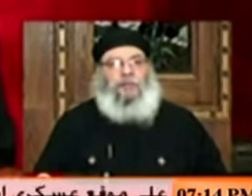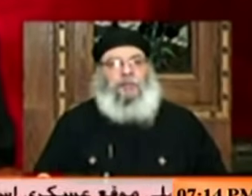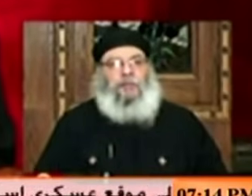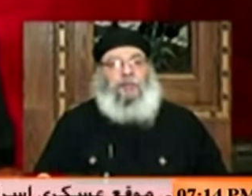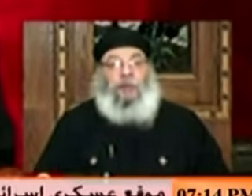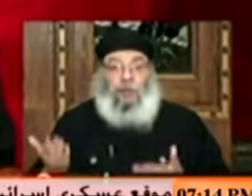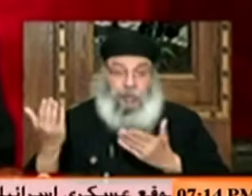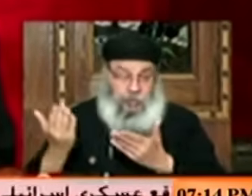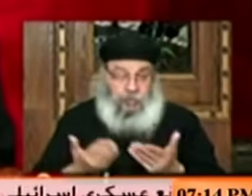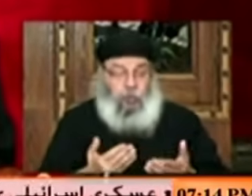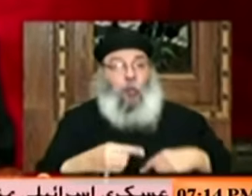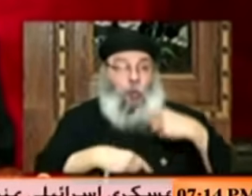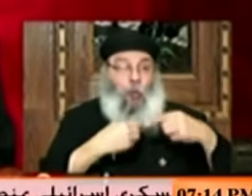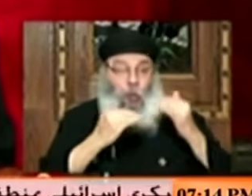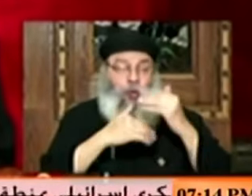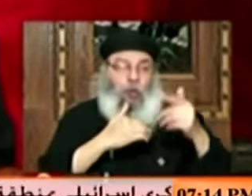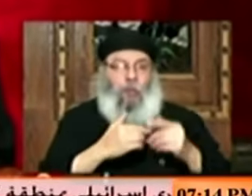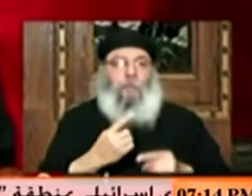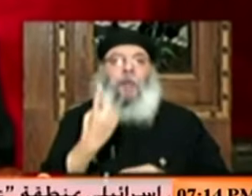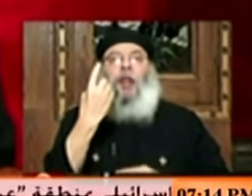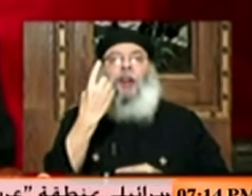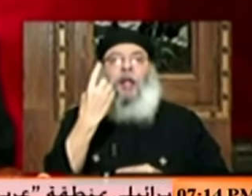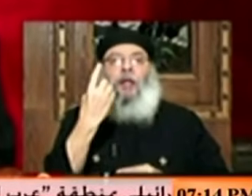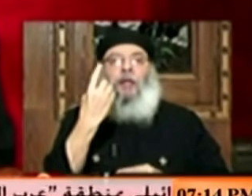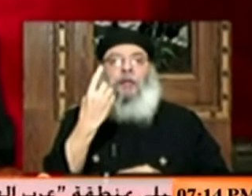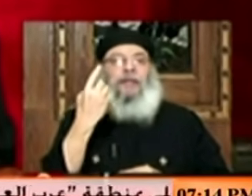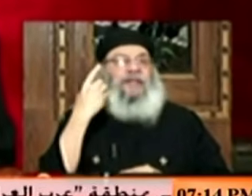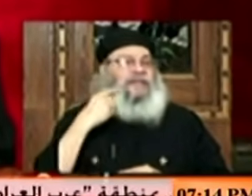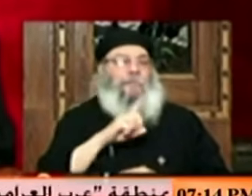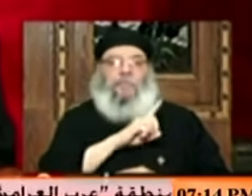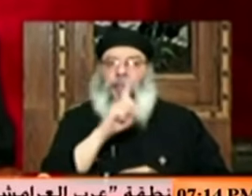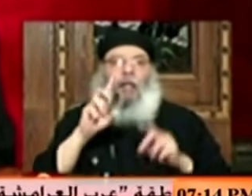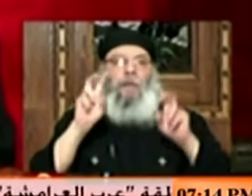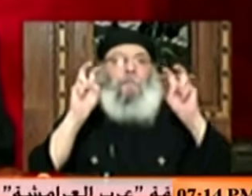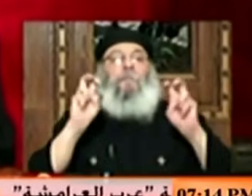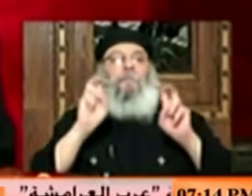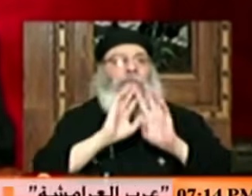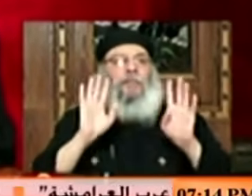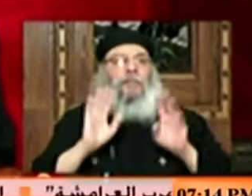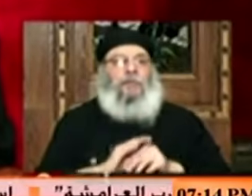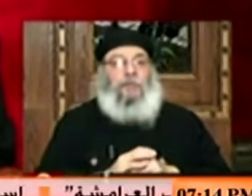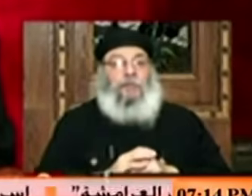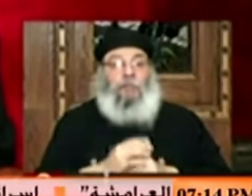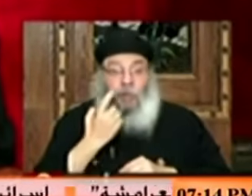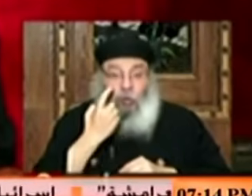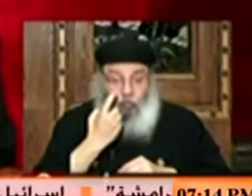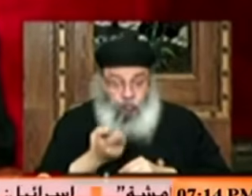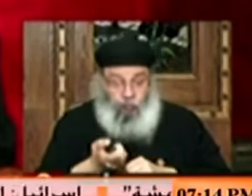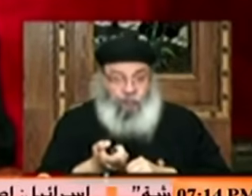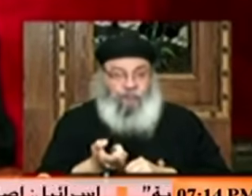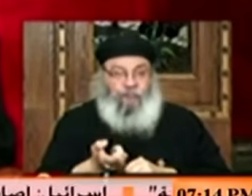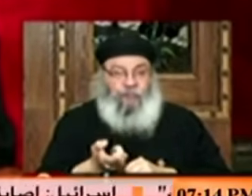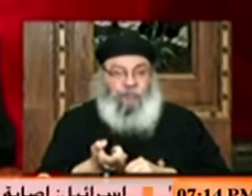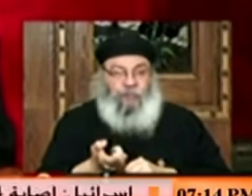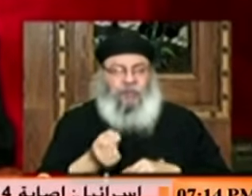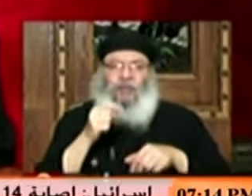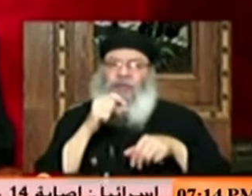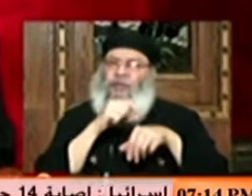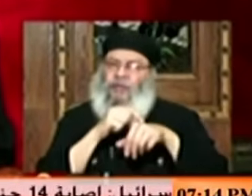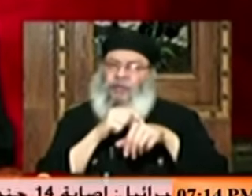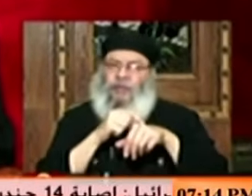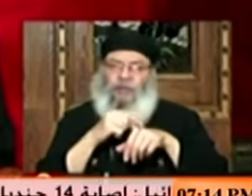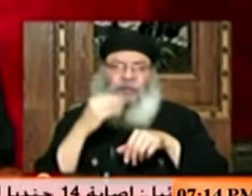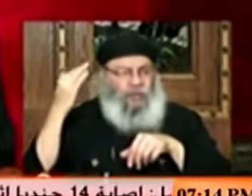تيجوا في اي يوم الا يوم السبت طب انظر للمشكله اللي كانت موجوده للانسان